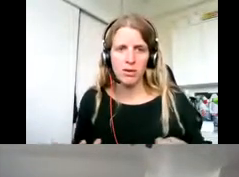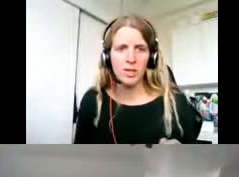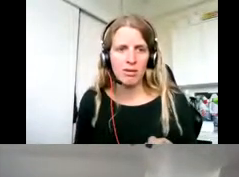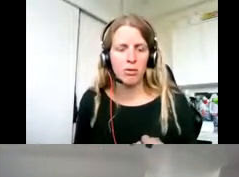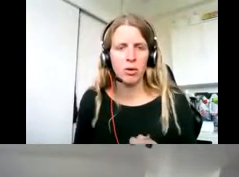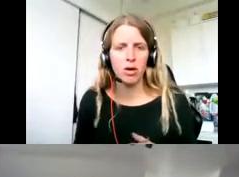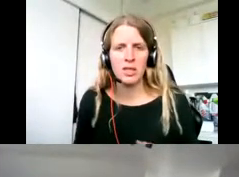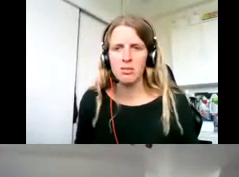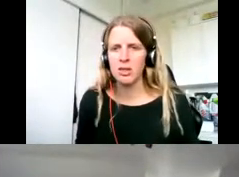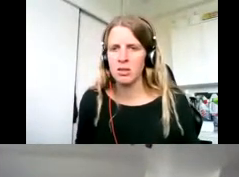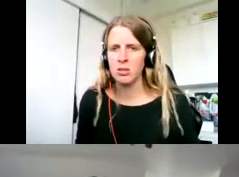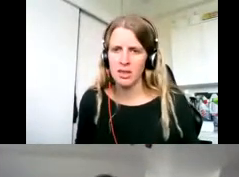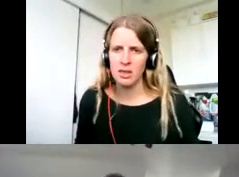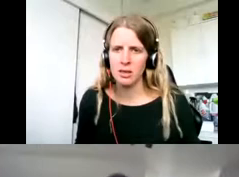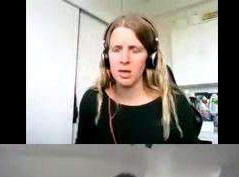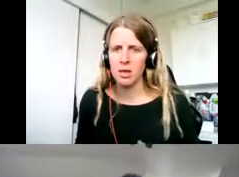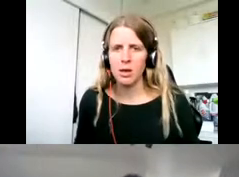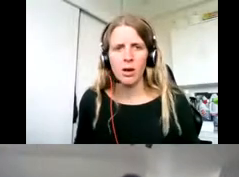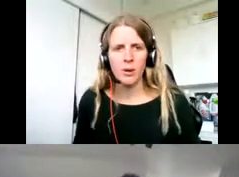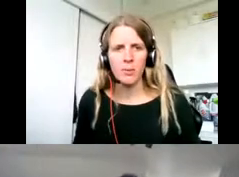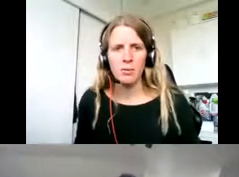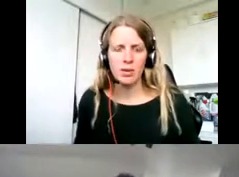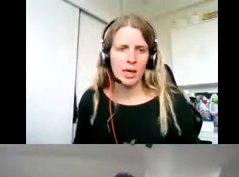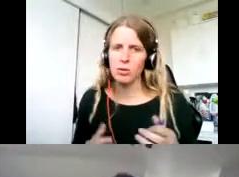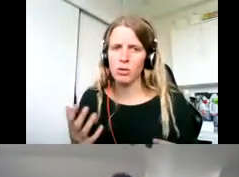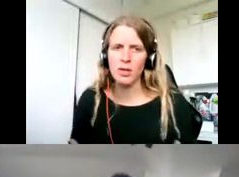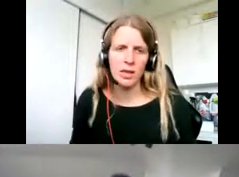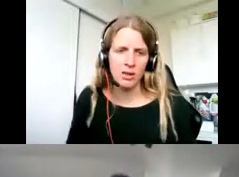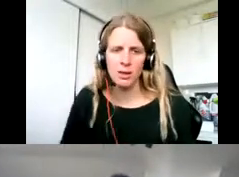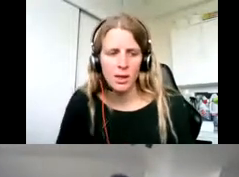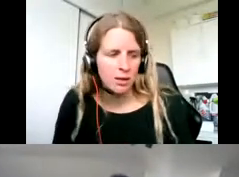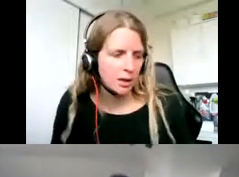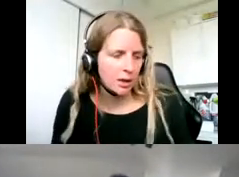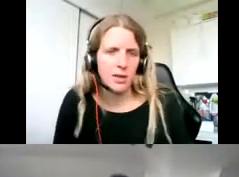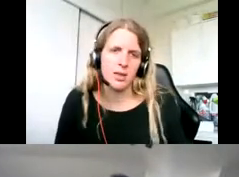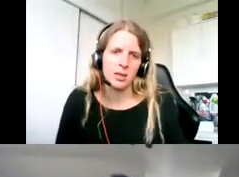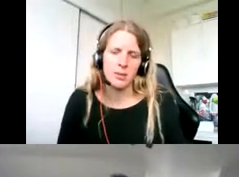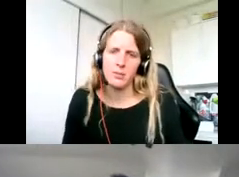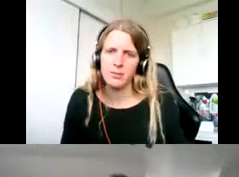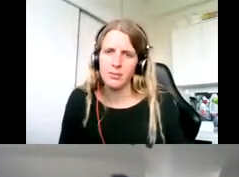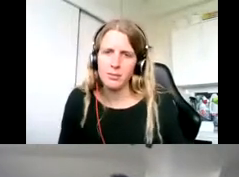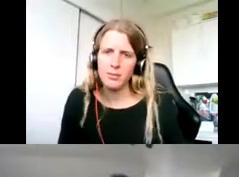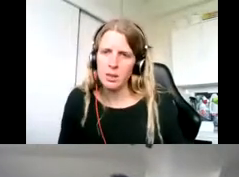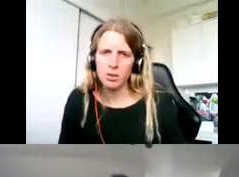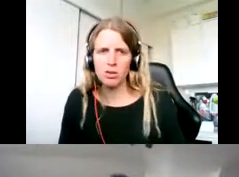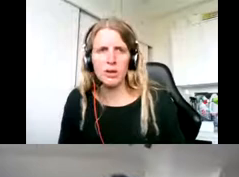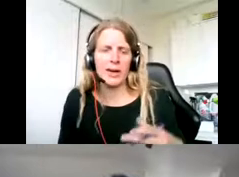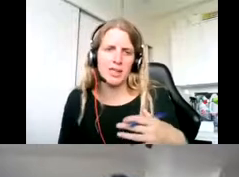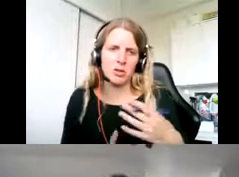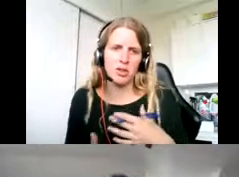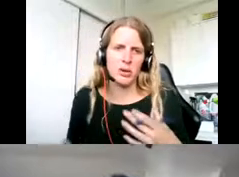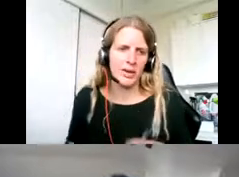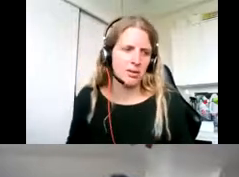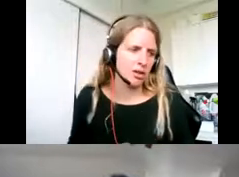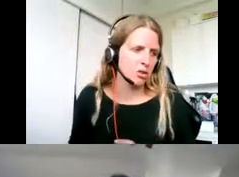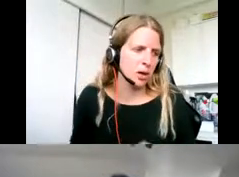gerust advies geven wat voor jou misschien de beste situatie is. Als iemand dat graag wilt delen, dan kan dat zeker. Vaak